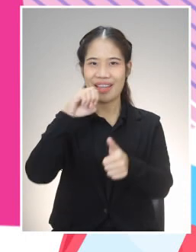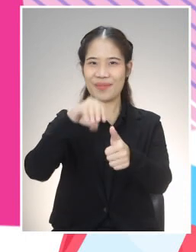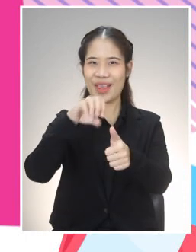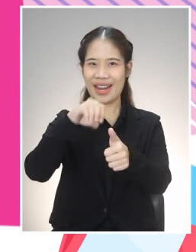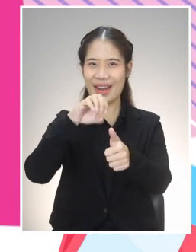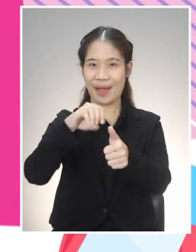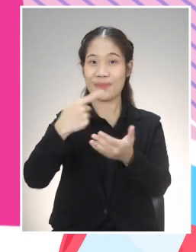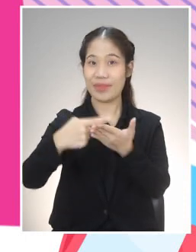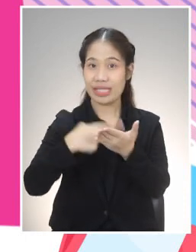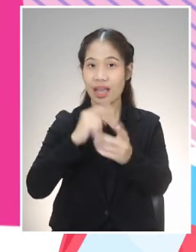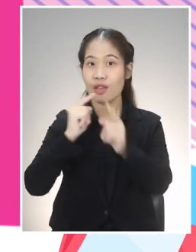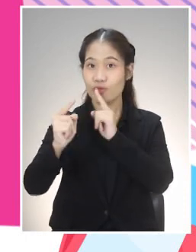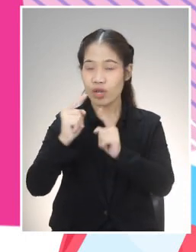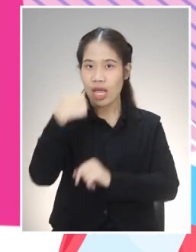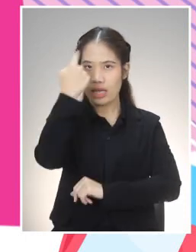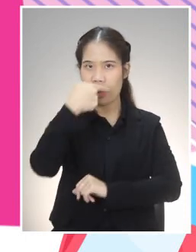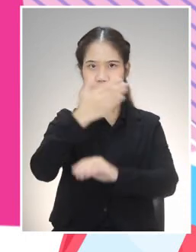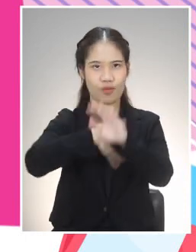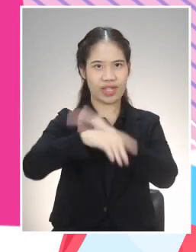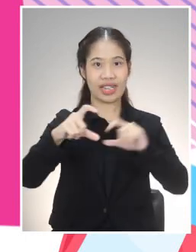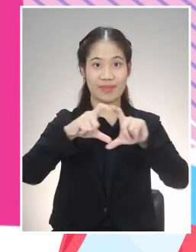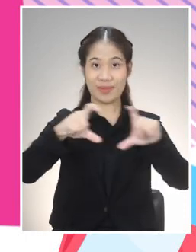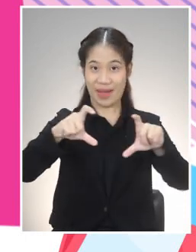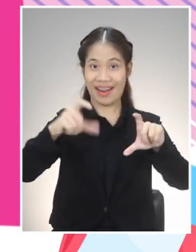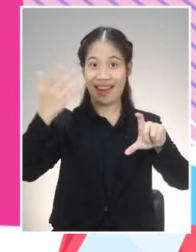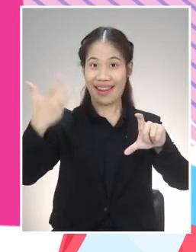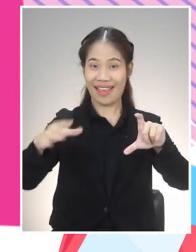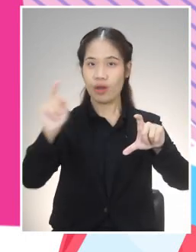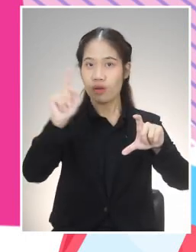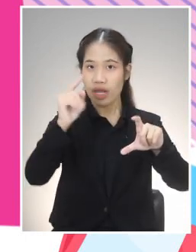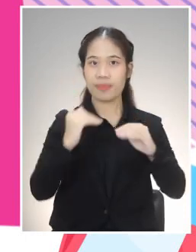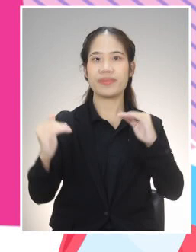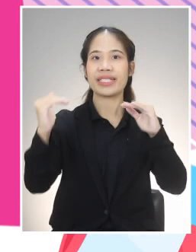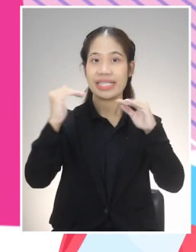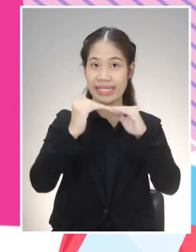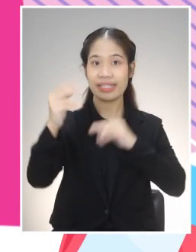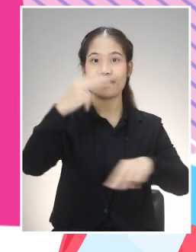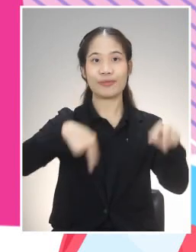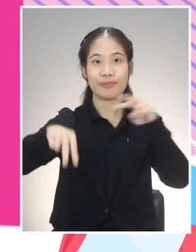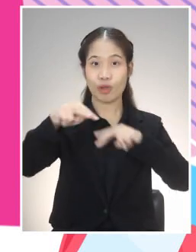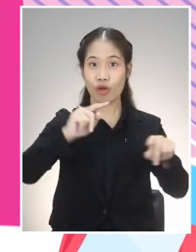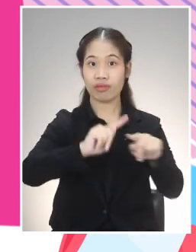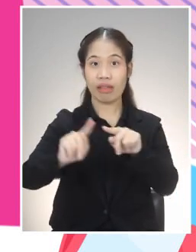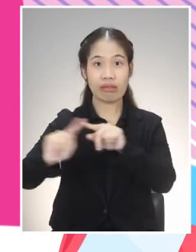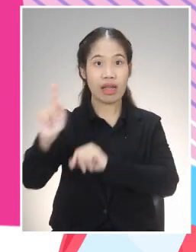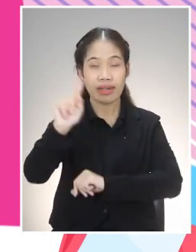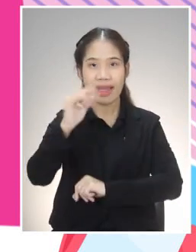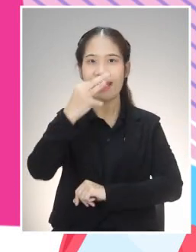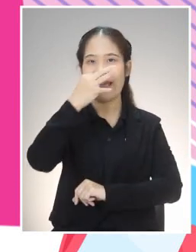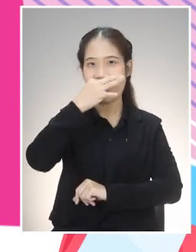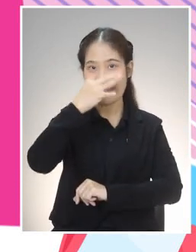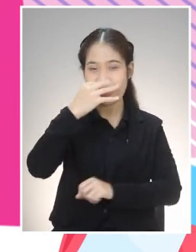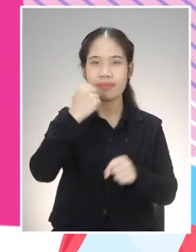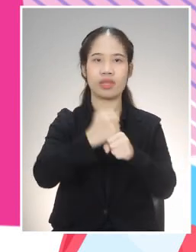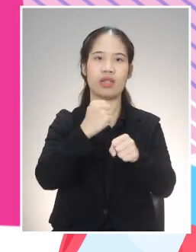นำคนพิการที่มีบัตรประจำตัวคนพิการแล้วจะได้รับการคุ้มครองสิทธิคนพิการด้านการประกอบอาชีพและการ